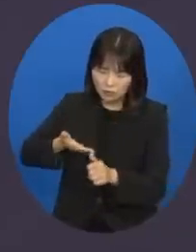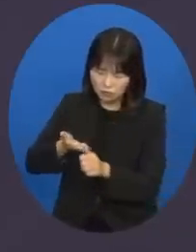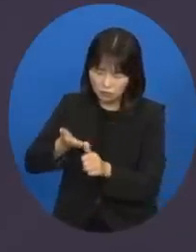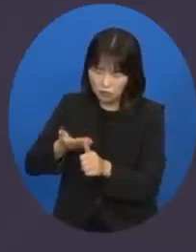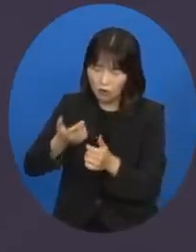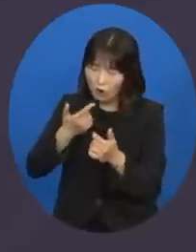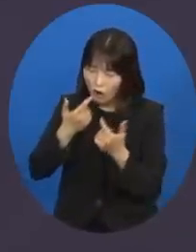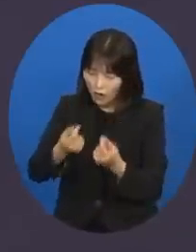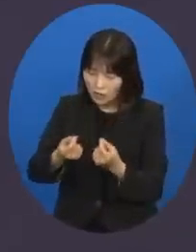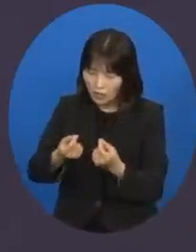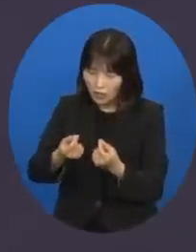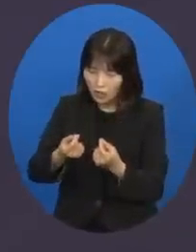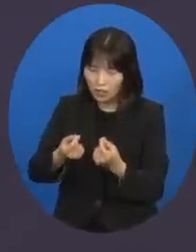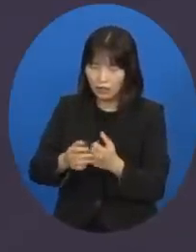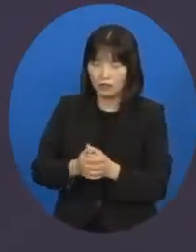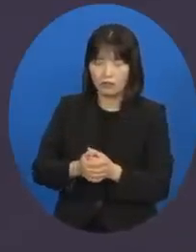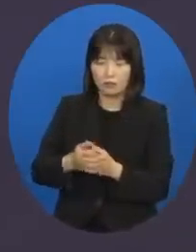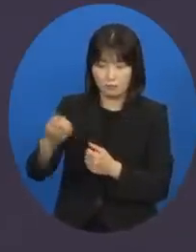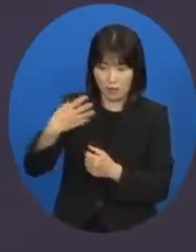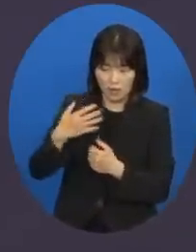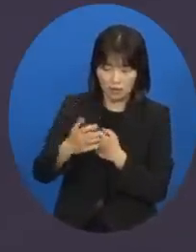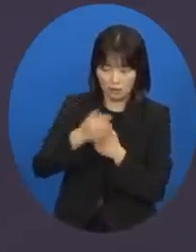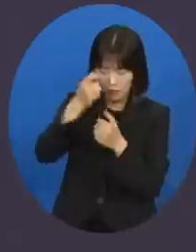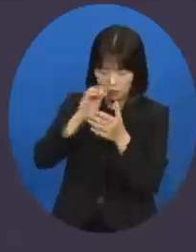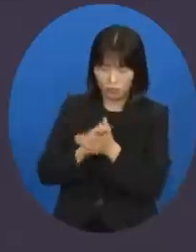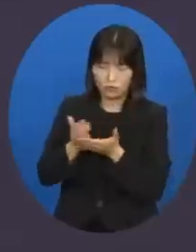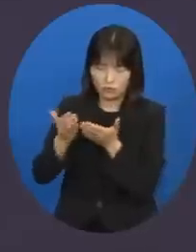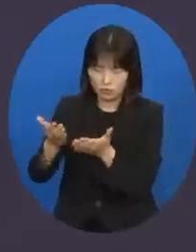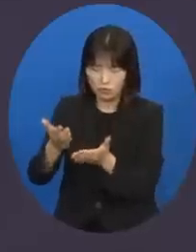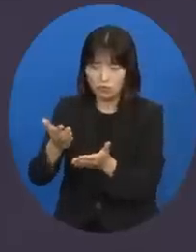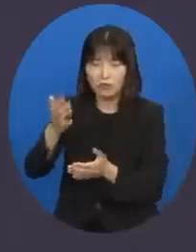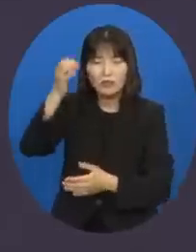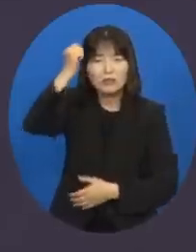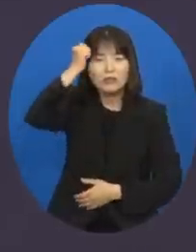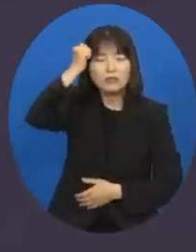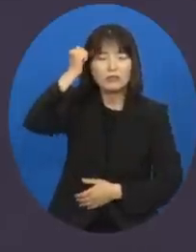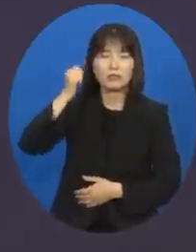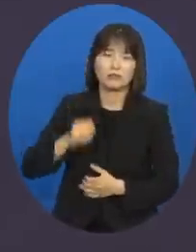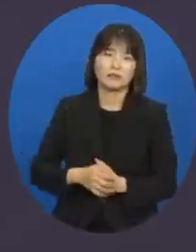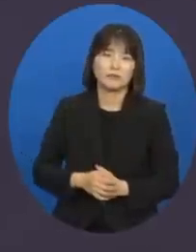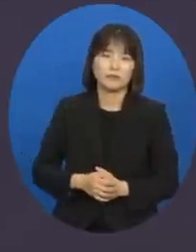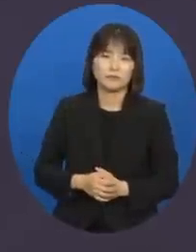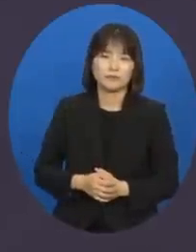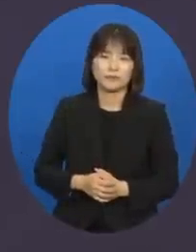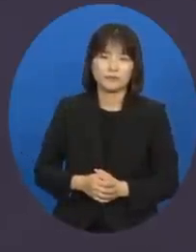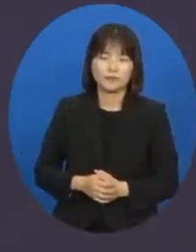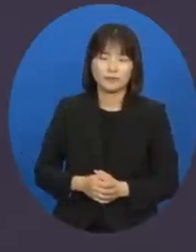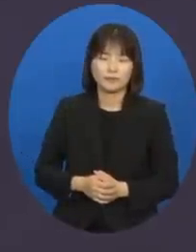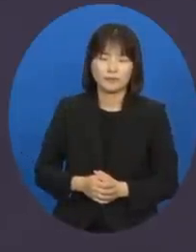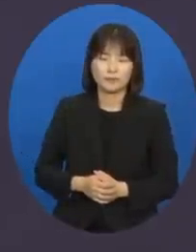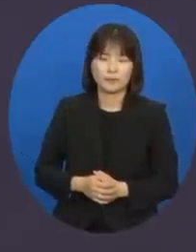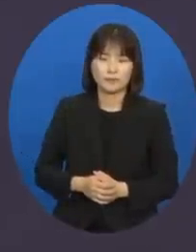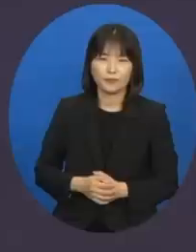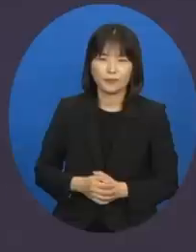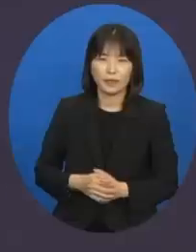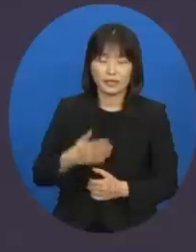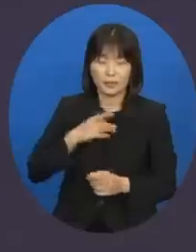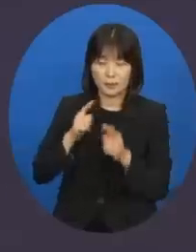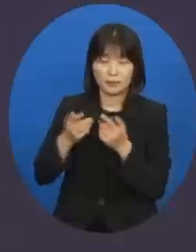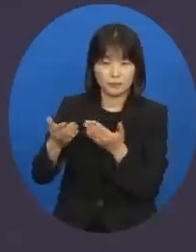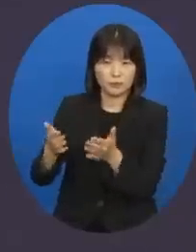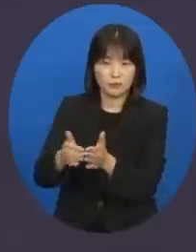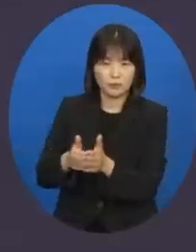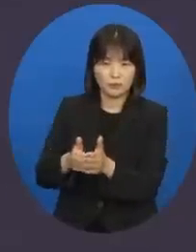기도를 받으신 뭐 그런 분이었기 때문에 제가 기억을 하고 있었어요. 그래서 제가 그렇게 말씀을 드렸죠.